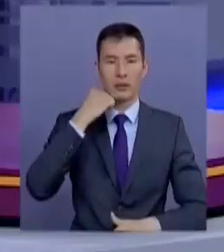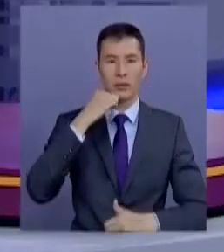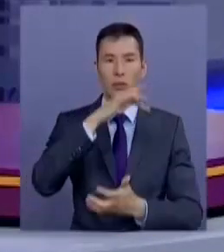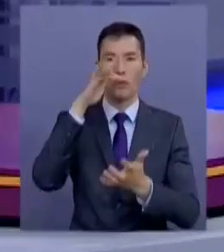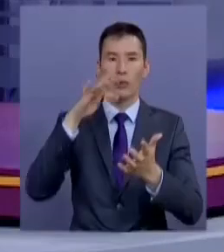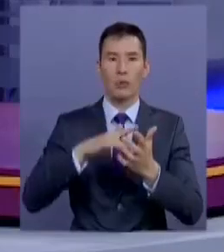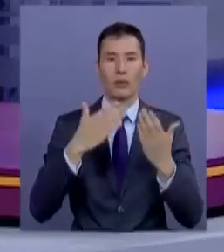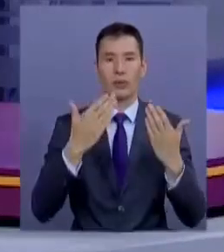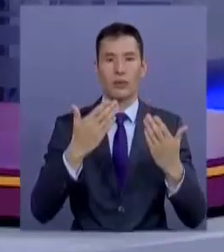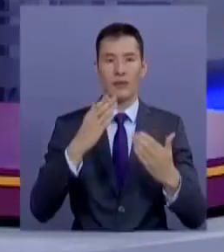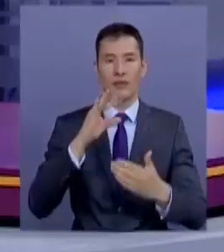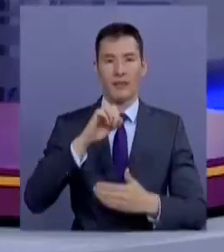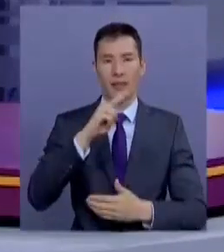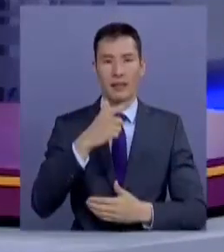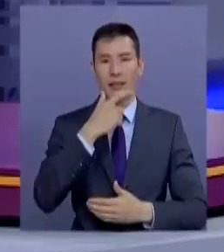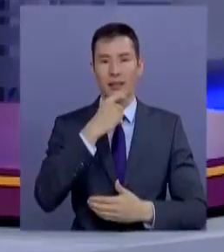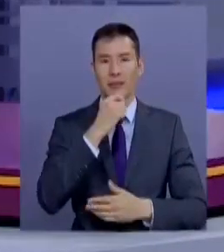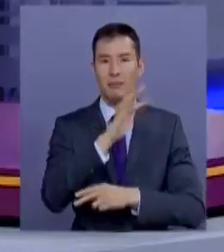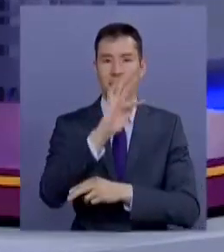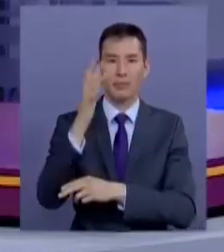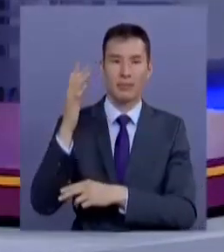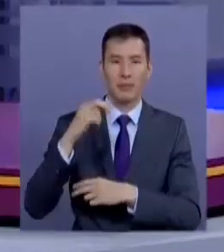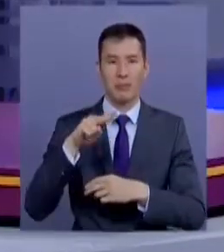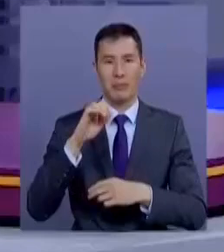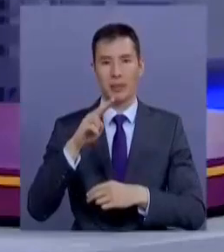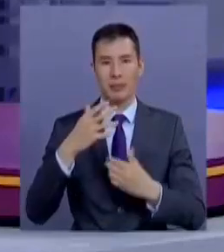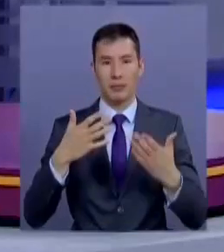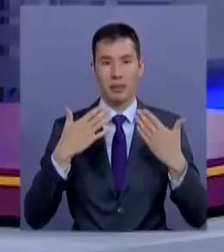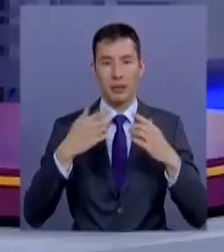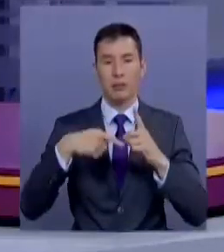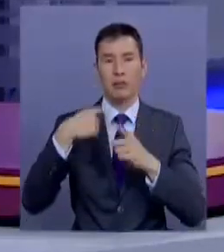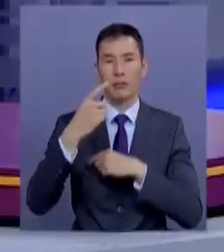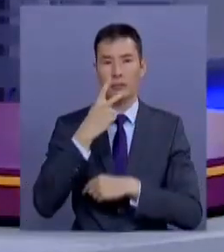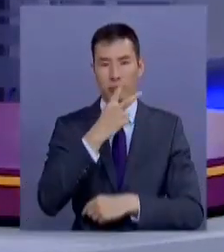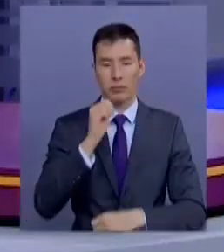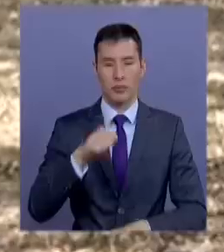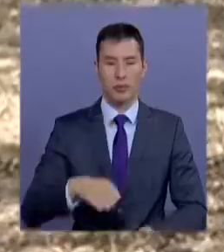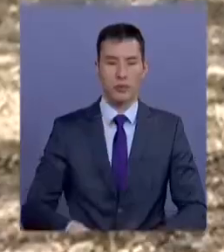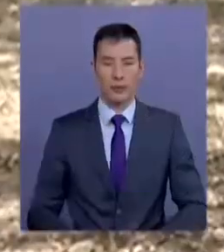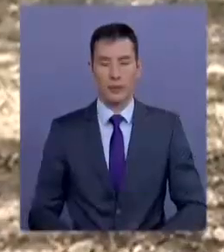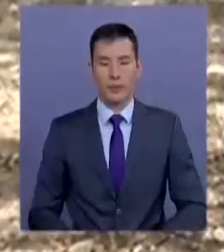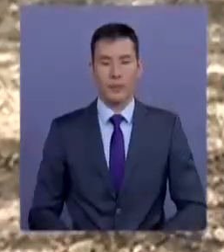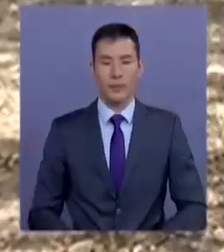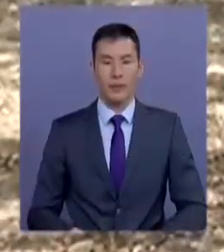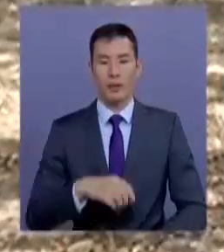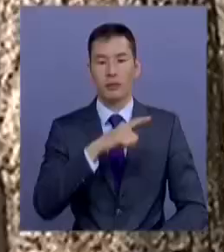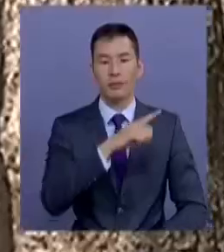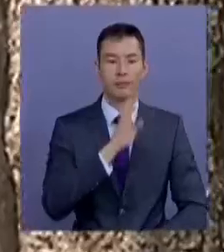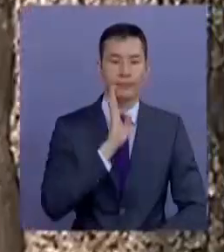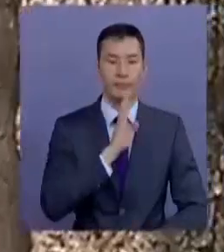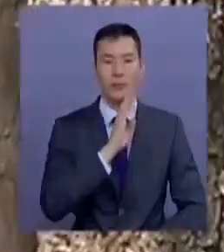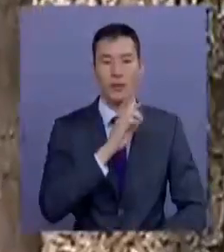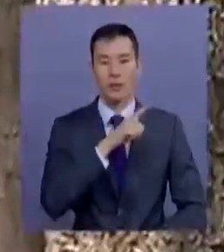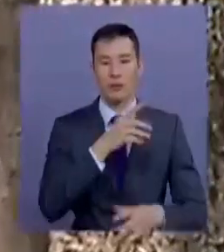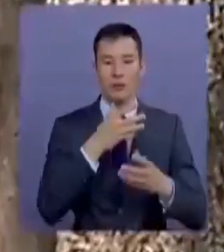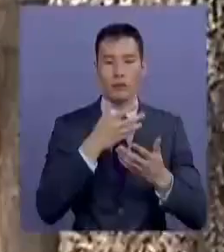көркі саналатын орманды алқаптардағы ағаштардың ахуалын алдағы сюжеттен көрсек. Надежда Маратқызы қызымен,